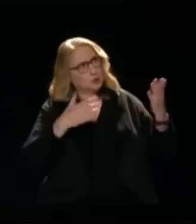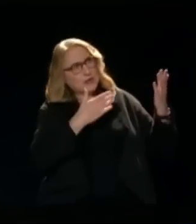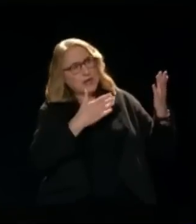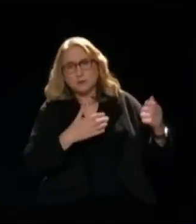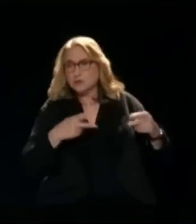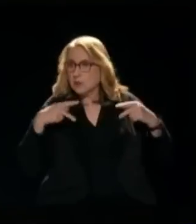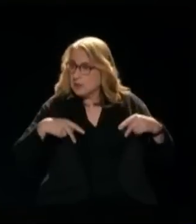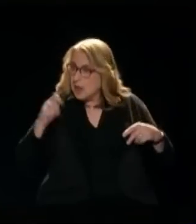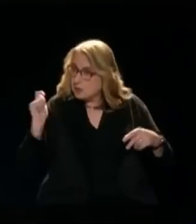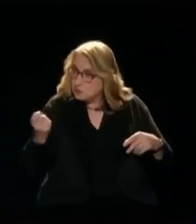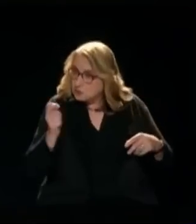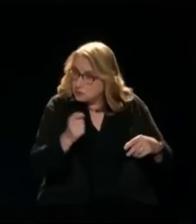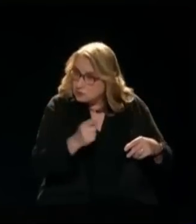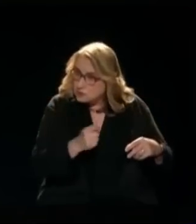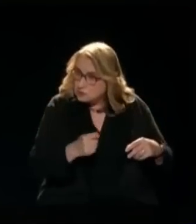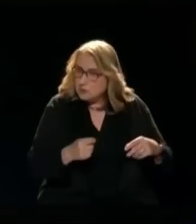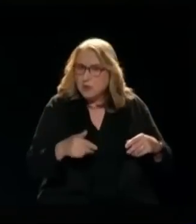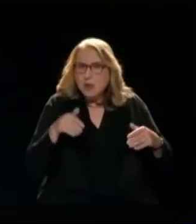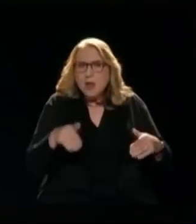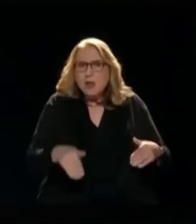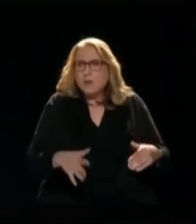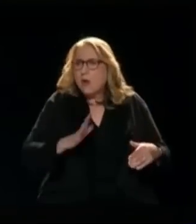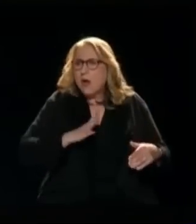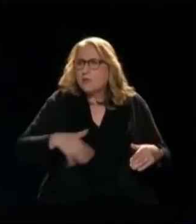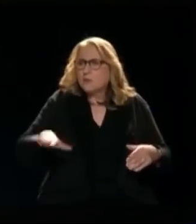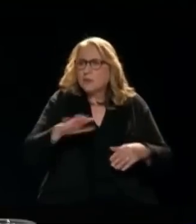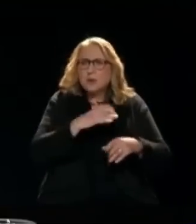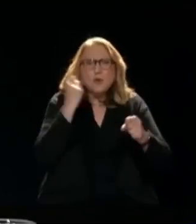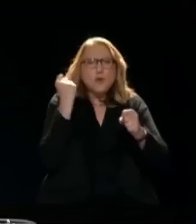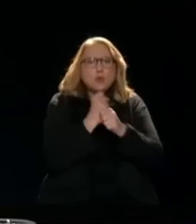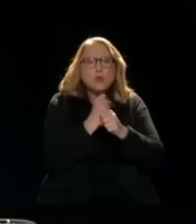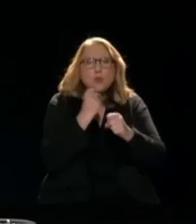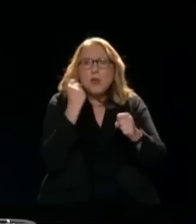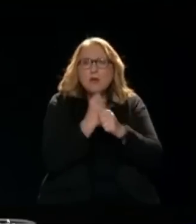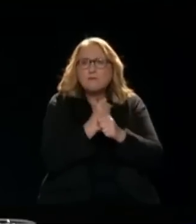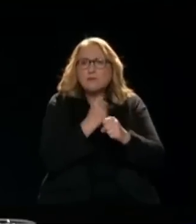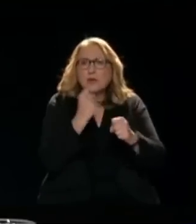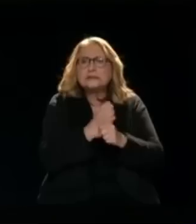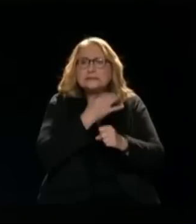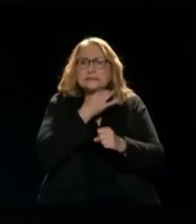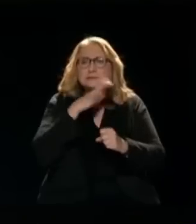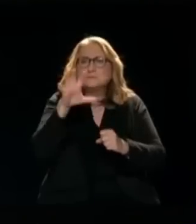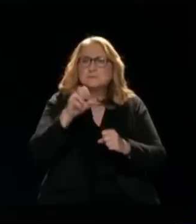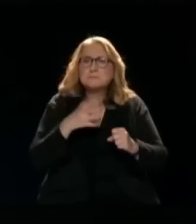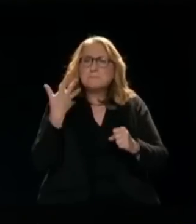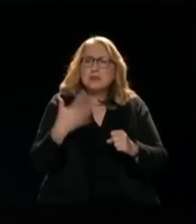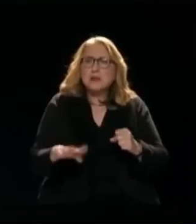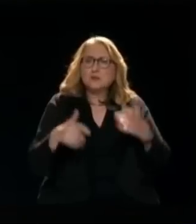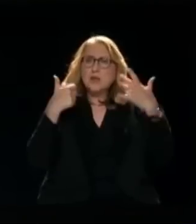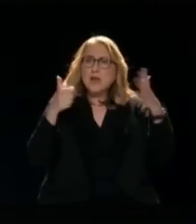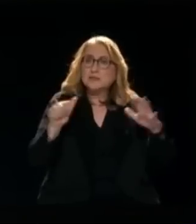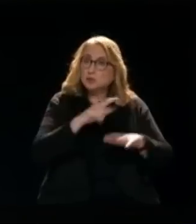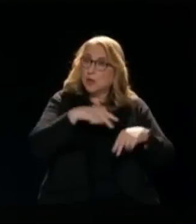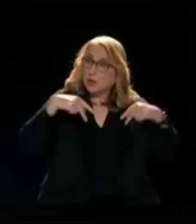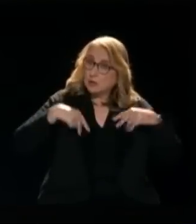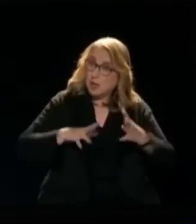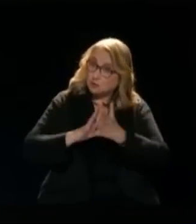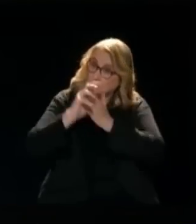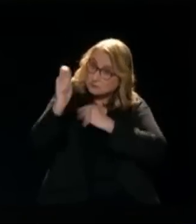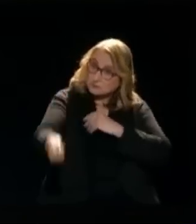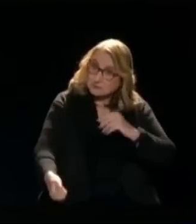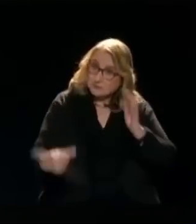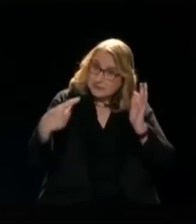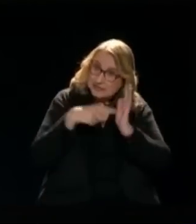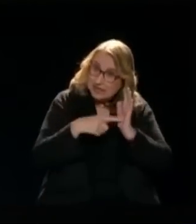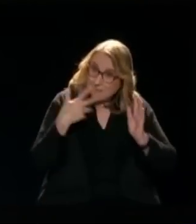κόσμος και του δίνουν 500 ναι. και 600 ευρώ. Γιατί πληρώνουμε τα χρέη. Ξέρετε, υπάρχει ένα επιχείρημα, υπάρχει και μια ιδεολογική